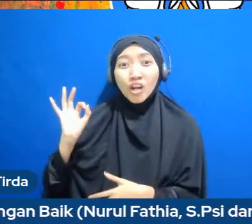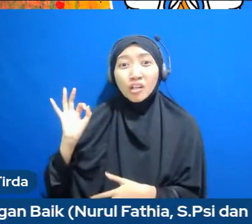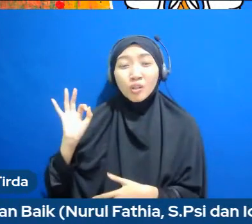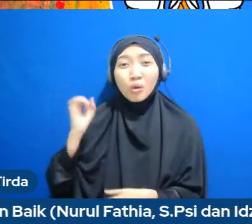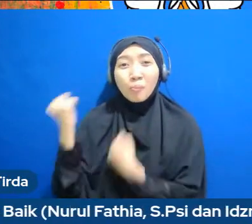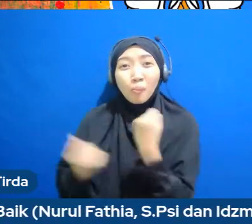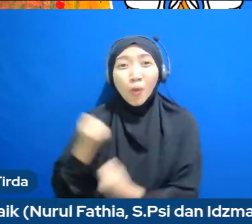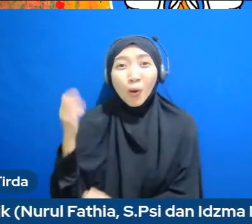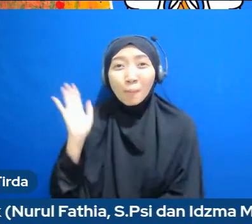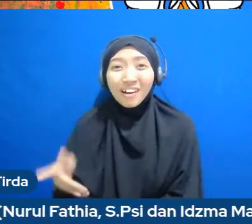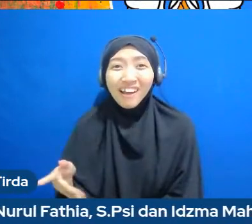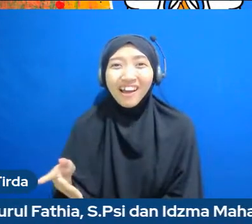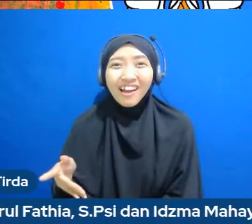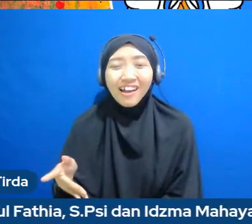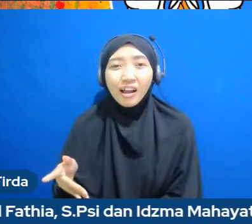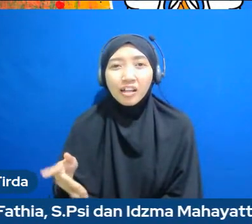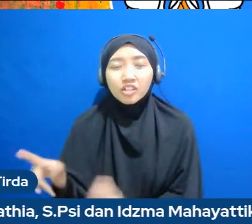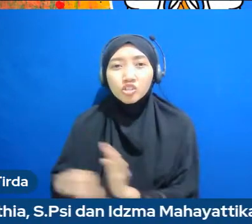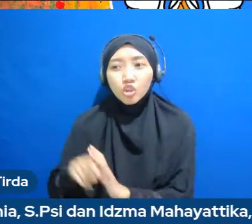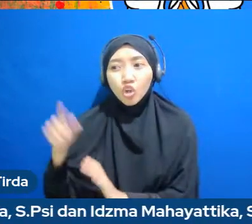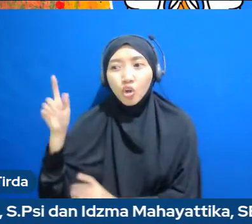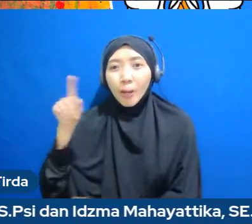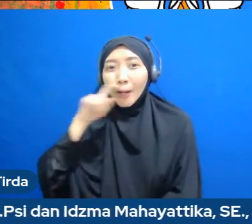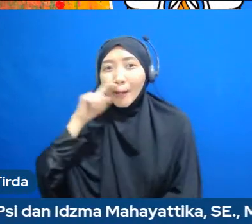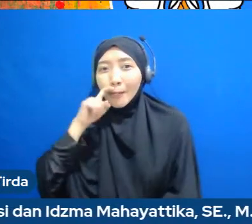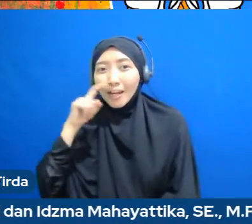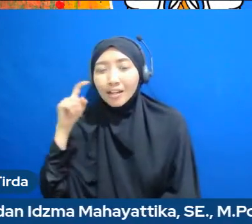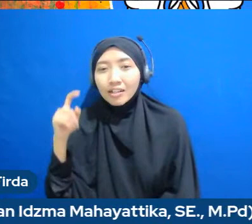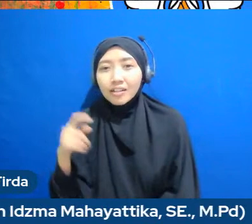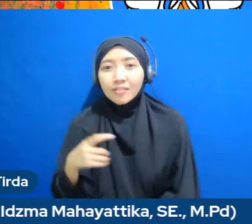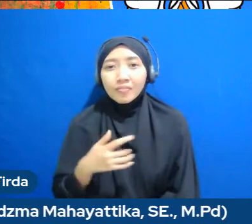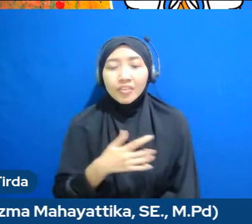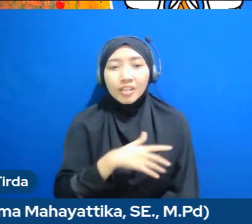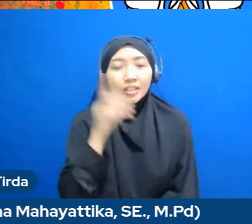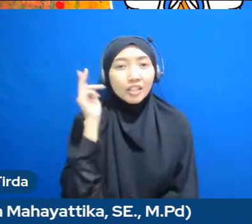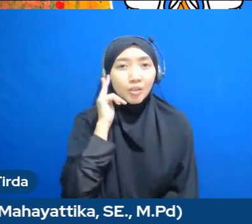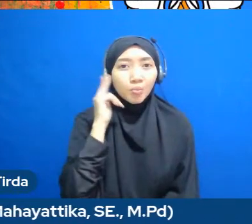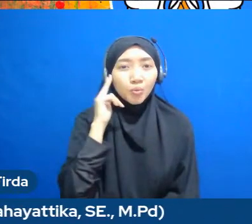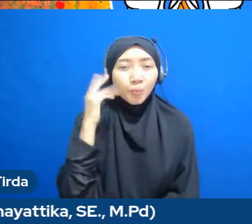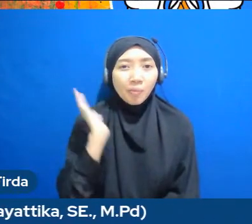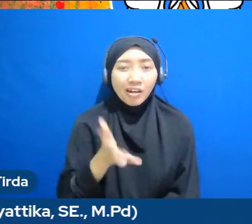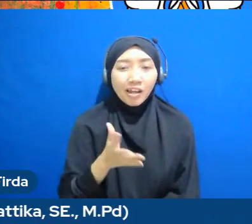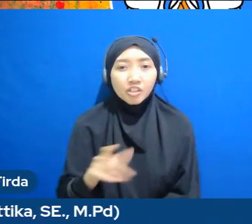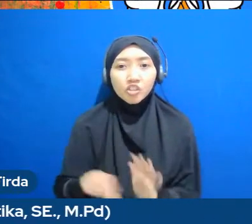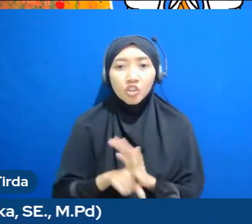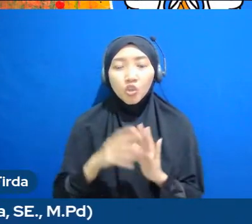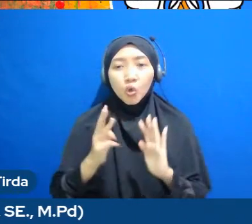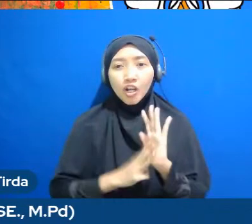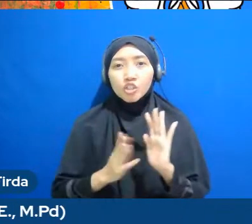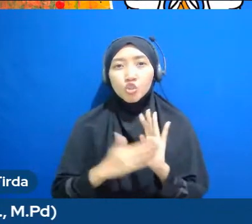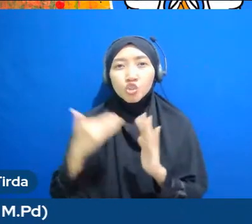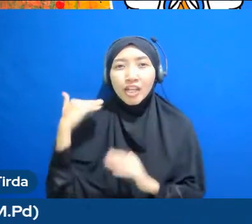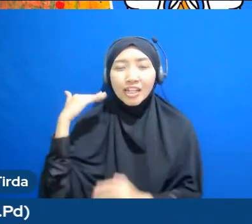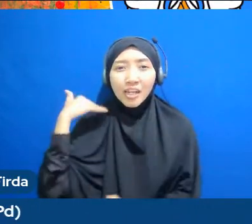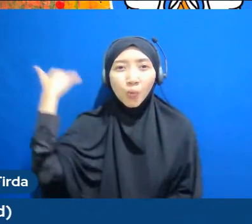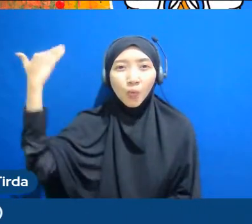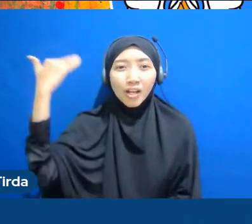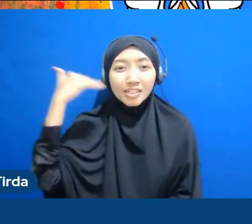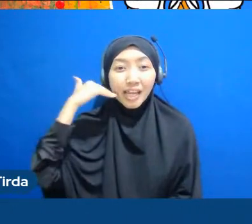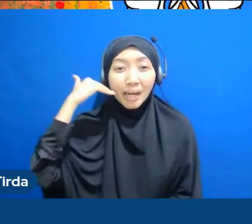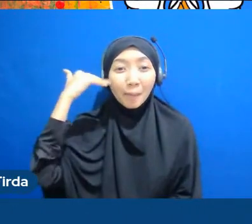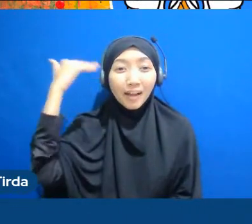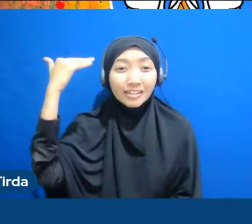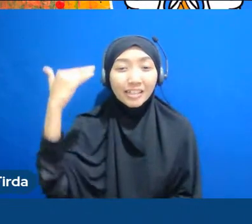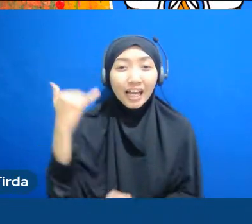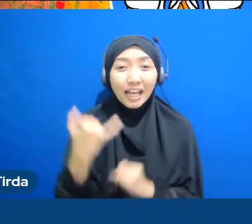gitu, ayahnya pernah melakukan ke ibunya misalnya. Kayak sebenarnya saya lagi nanganin kasus yang udah dewasa ya, udah remaja gitu, remaja akhir